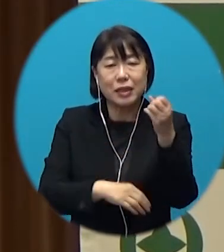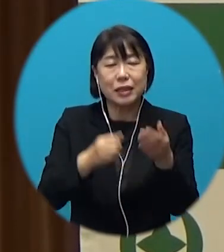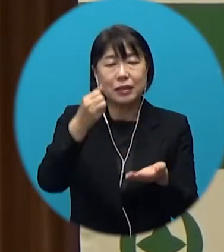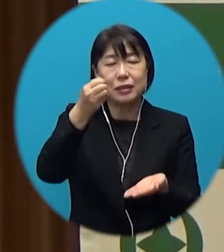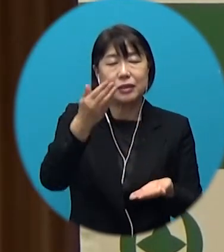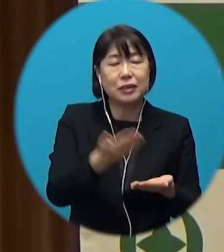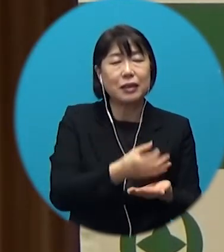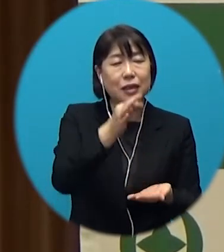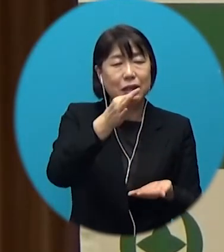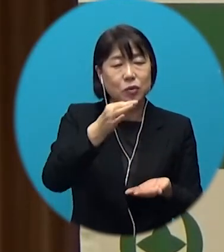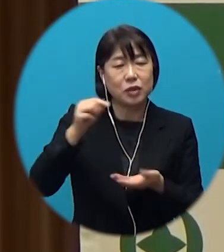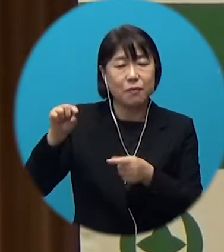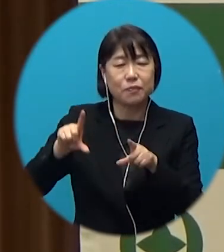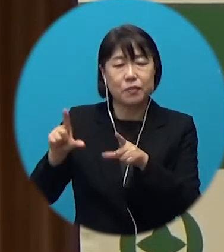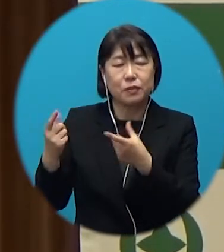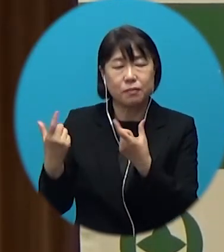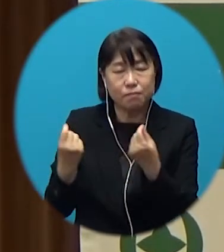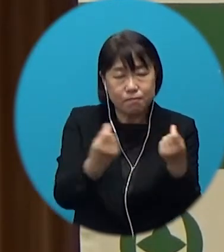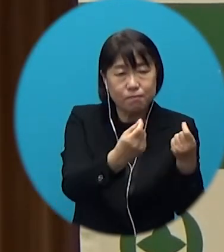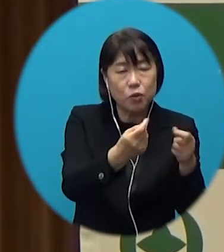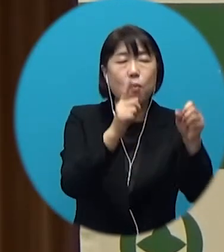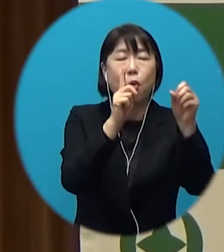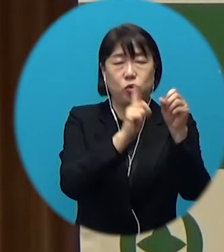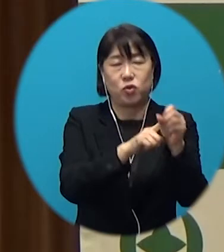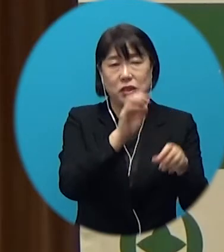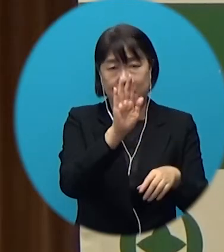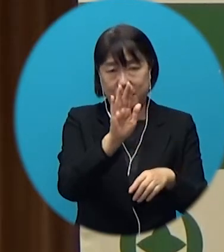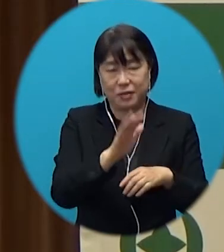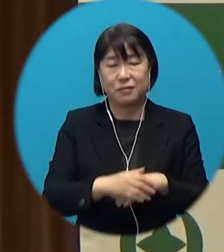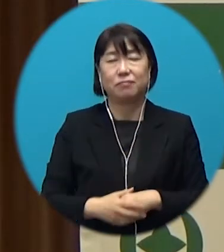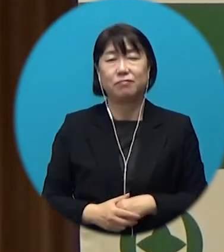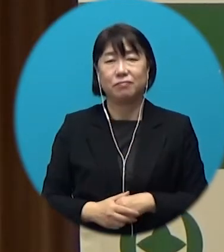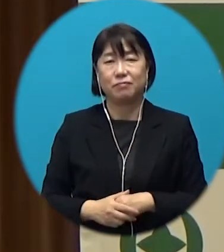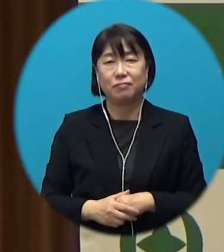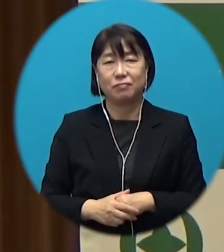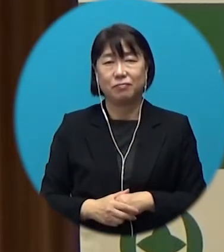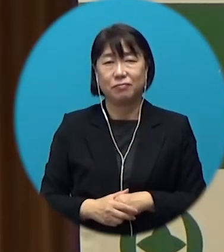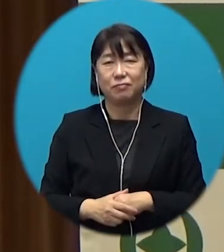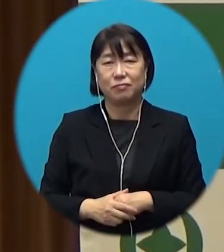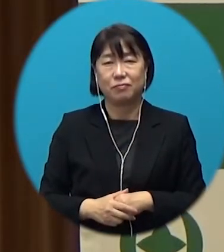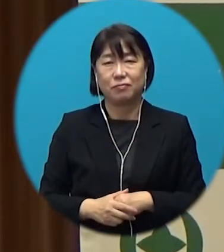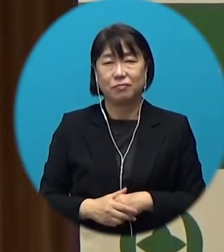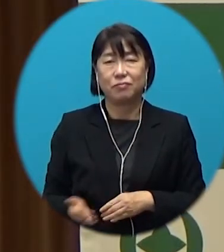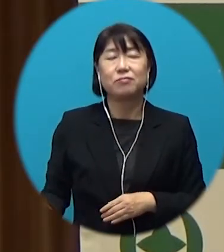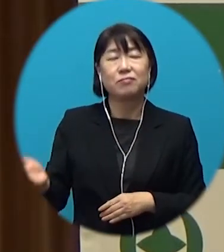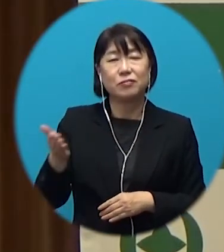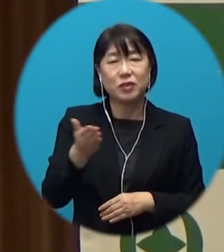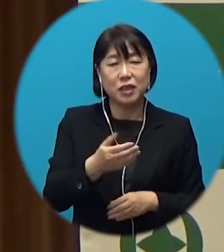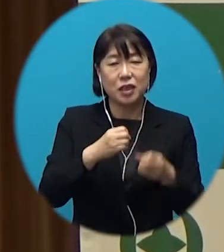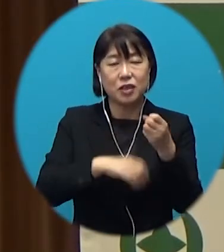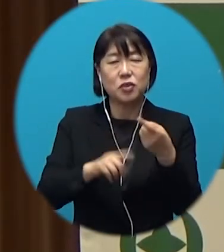くことを、ご協力させていただきたいと思います。次に、基礎的財